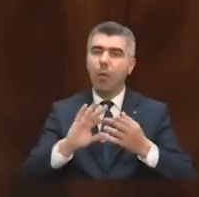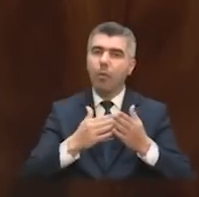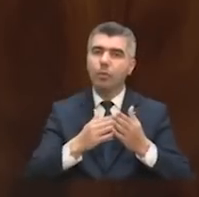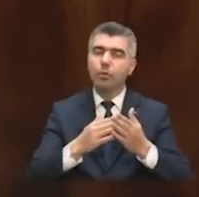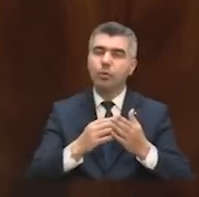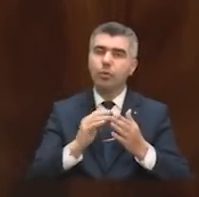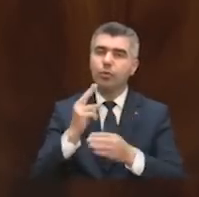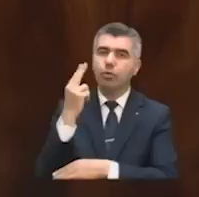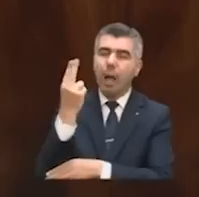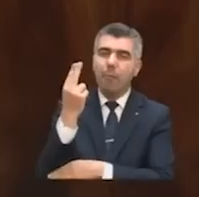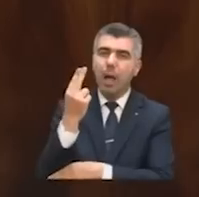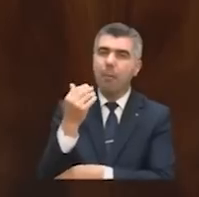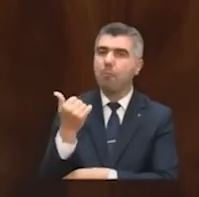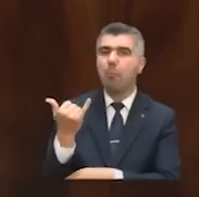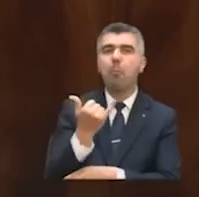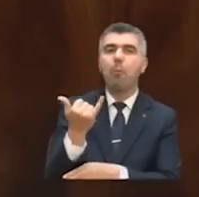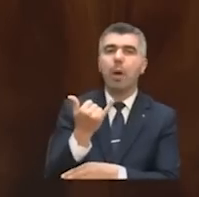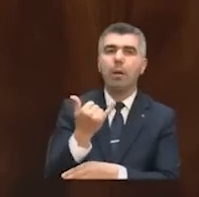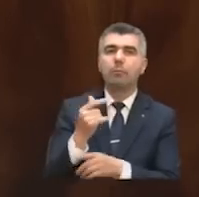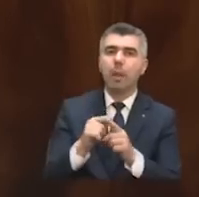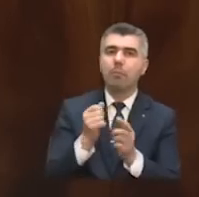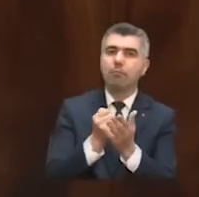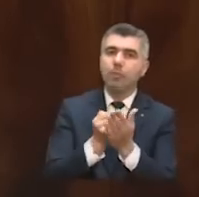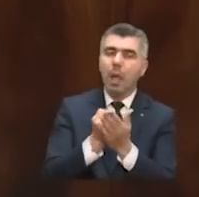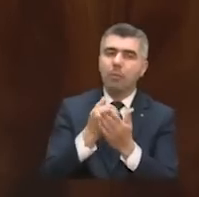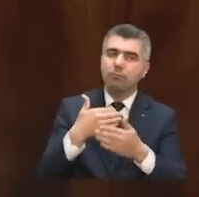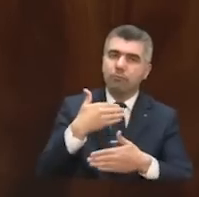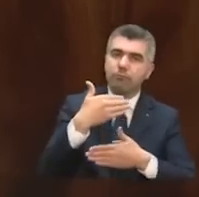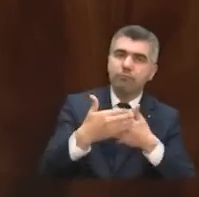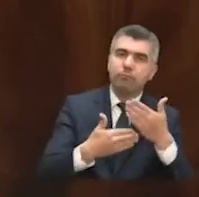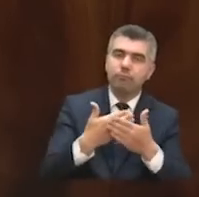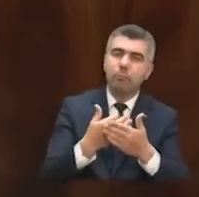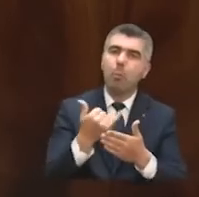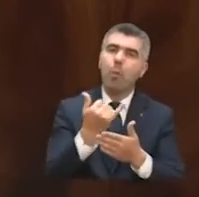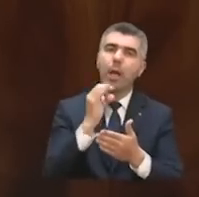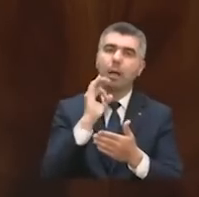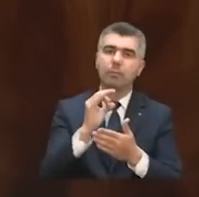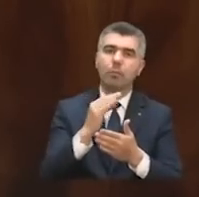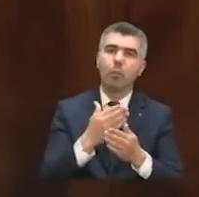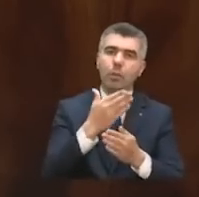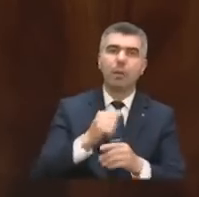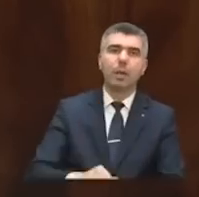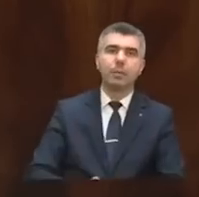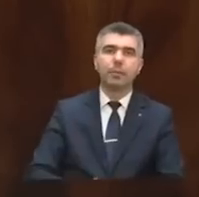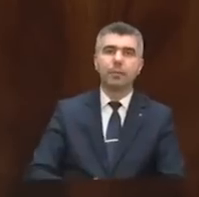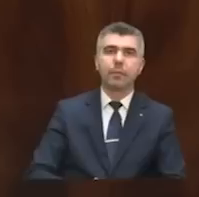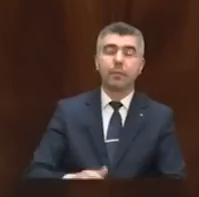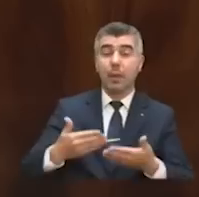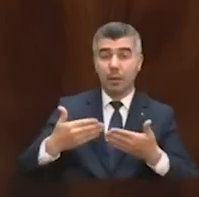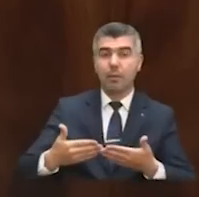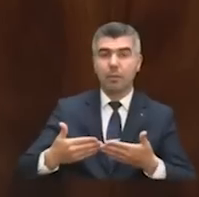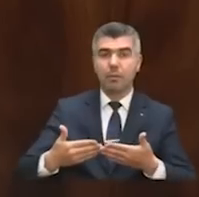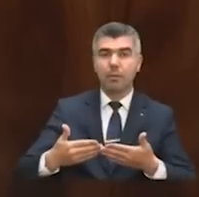جامعية لائقة، ويتمكنوا من اجتياز المرحلة الجامعية في أحسن الظروف. إذن حنا قدمنا،